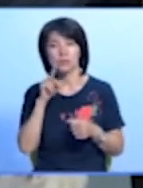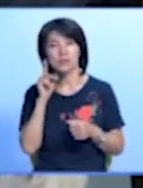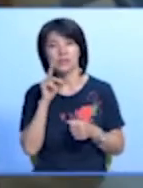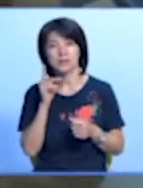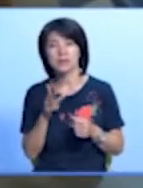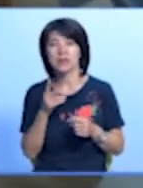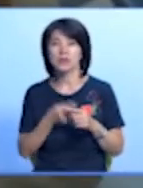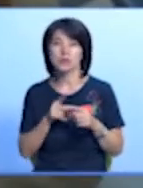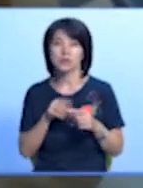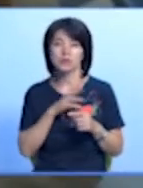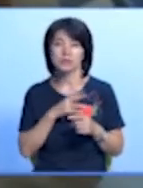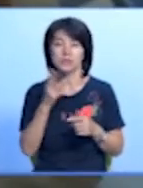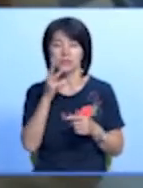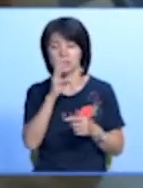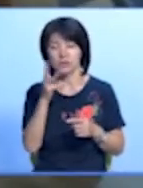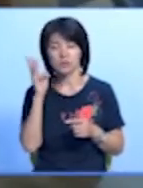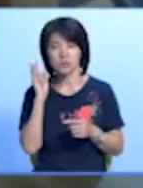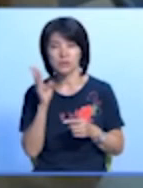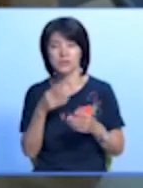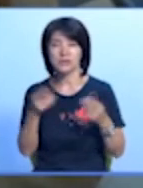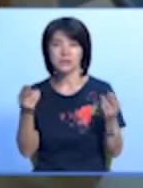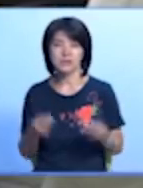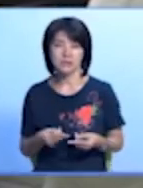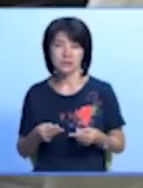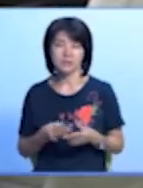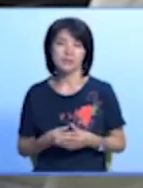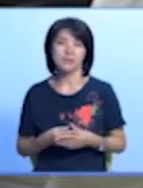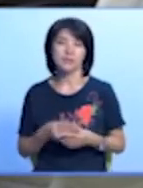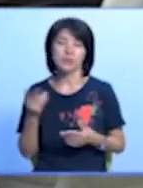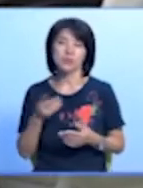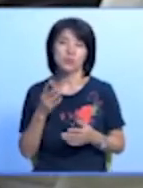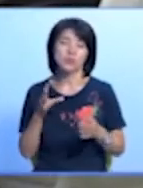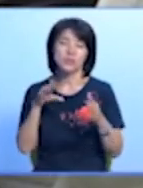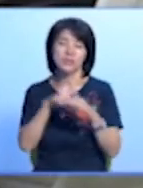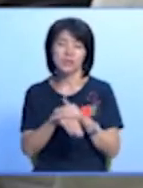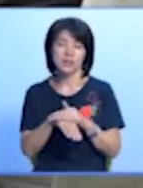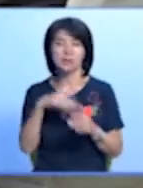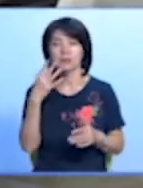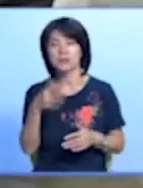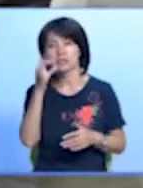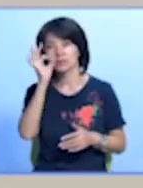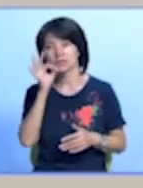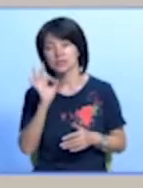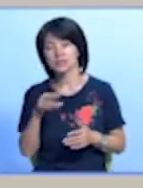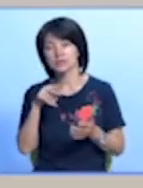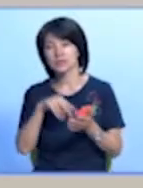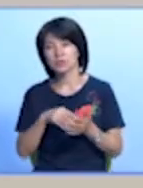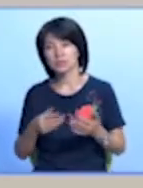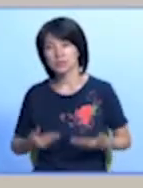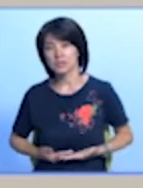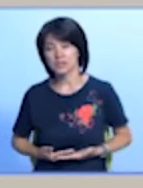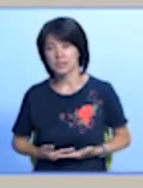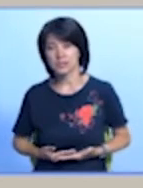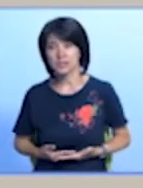более 3 лет назад. После открытия депозита в Жилстройсбербанке нужно накопить 50% от стоимости жилья. Это вот первый вариант,